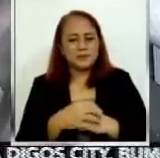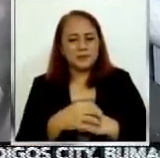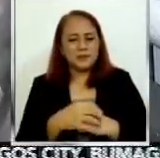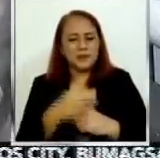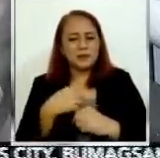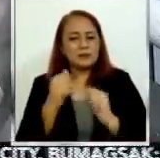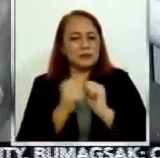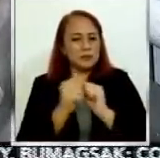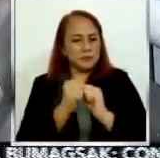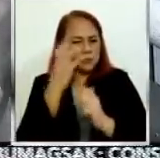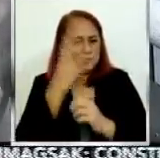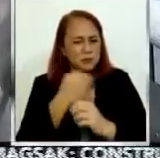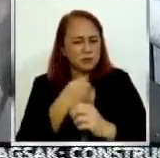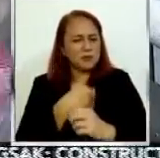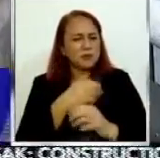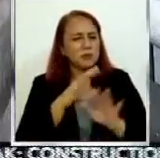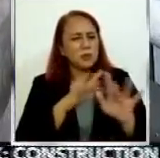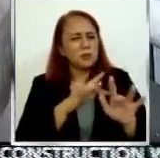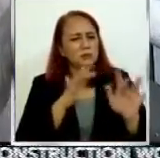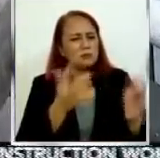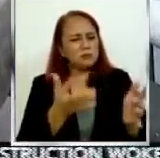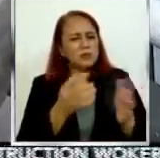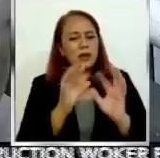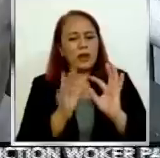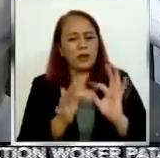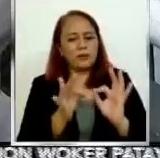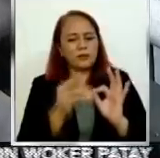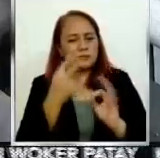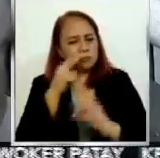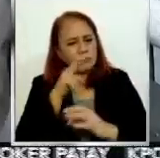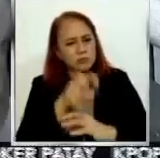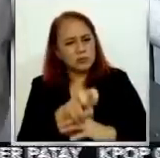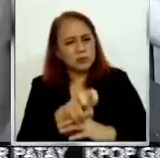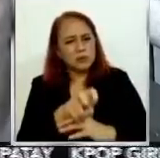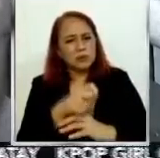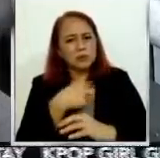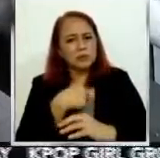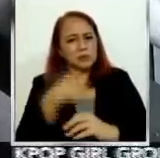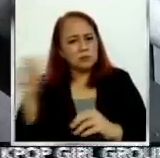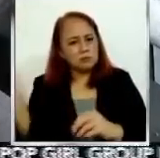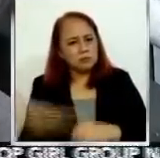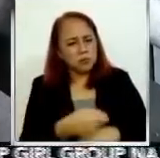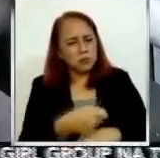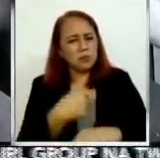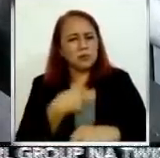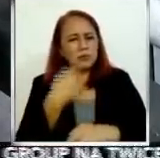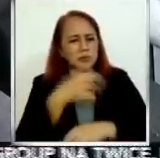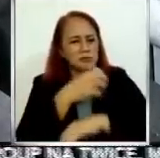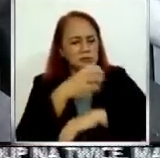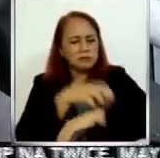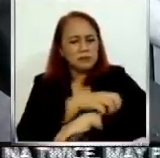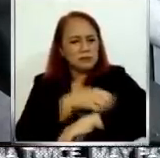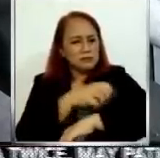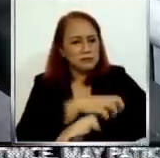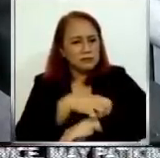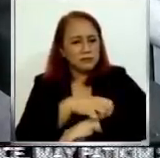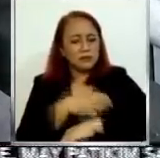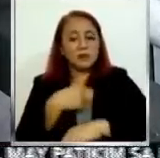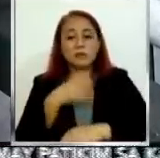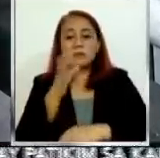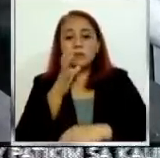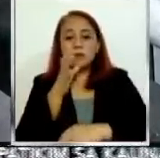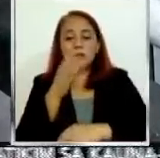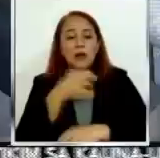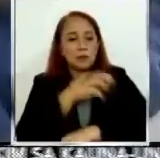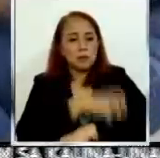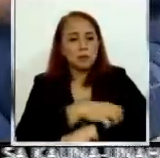Ito, nakawa po kasi yung pag nakakita ko ng mga pinapalo, tapos yung may mga galis. Yung nanay po nito kahit may galis,